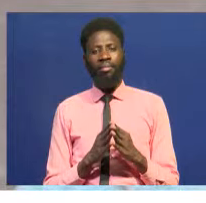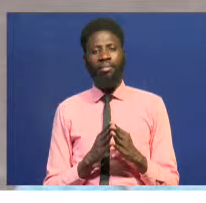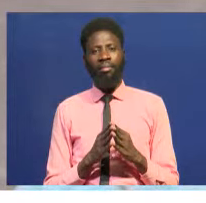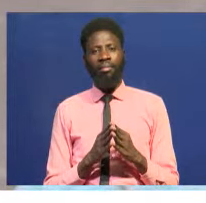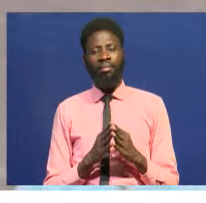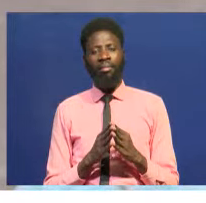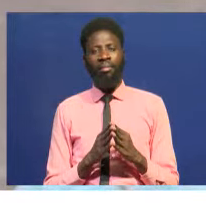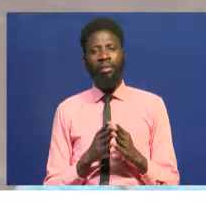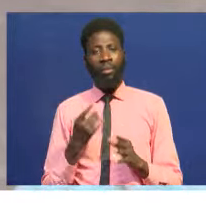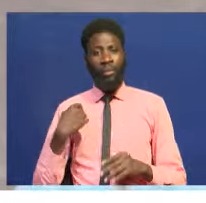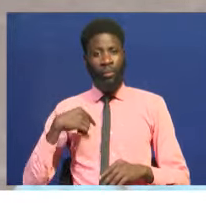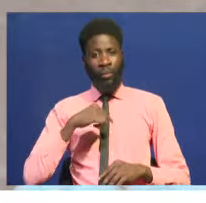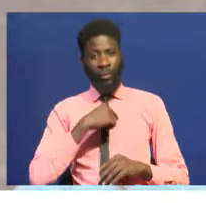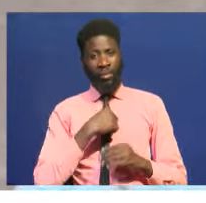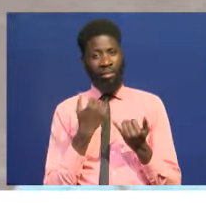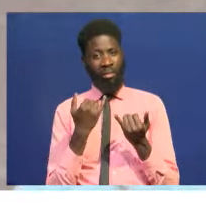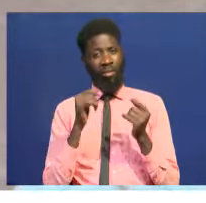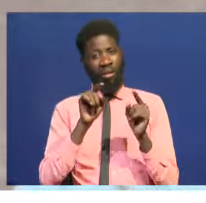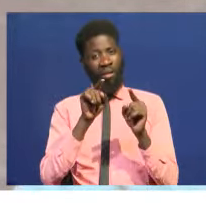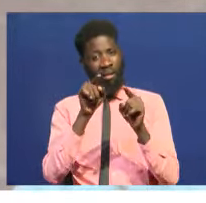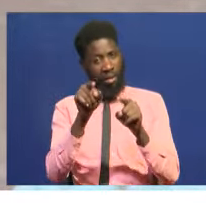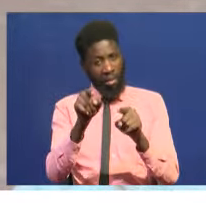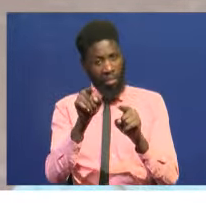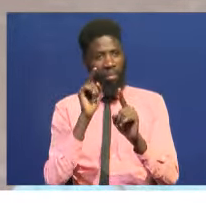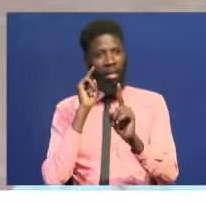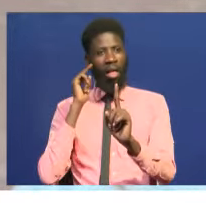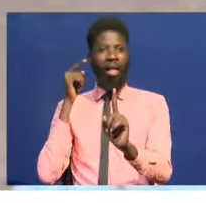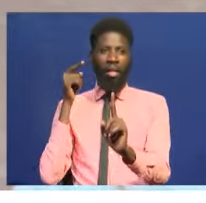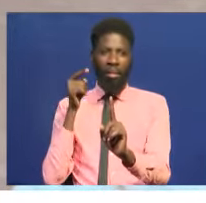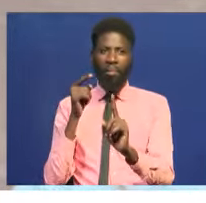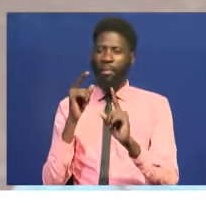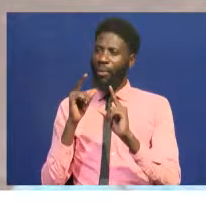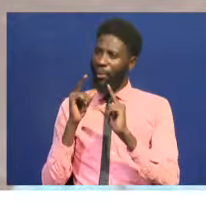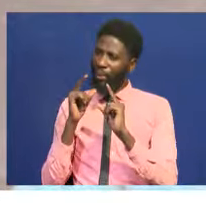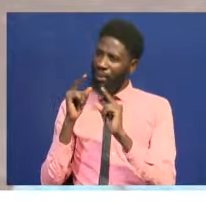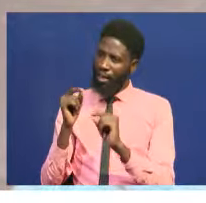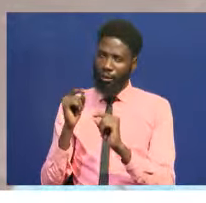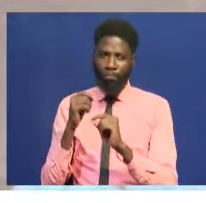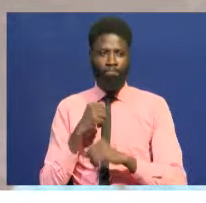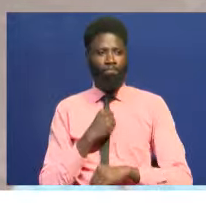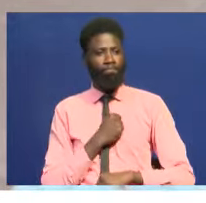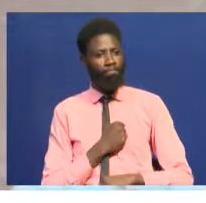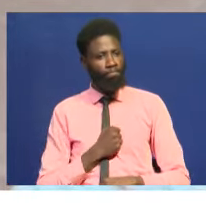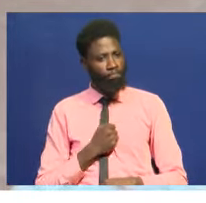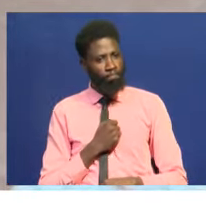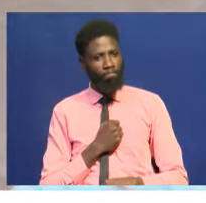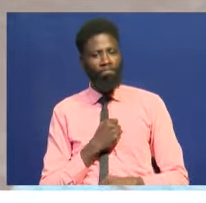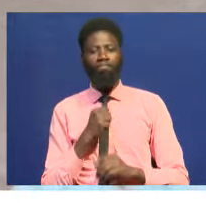Na tumekuja hapa kumpatia rambirambi zetu za pole na za kwaheri.